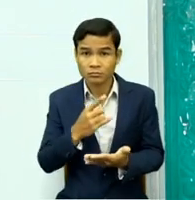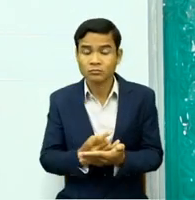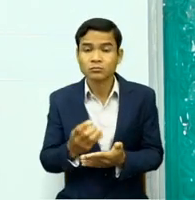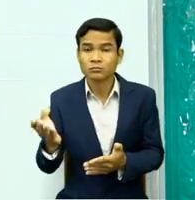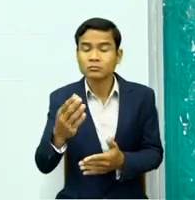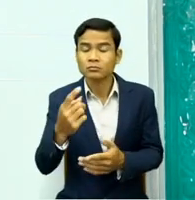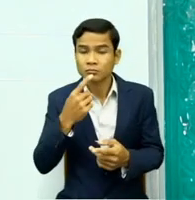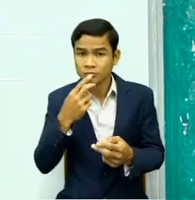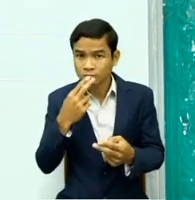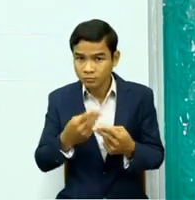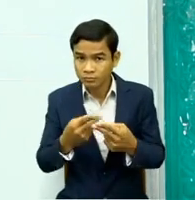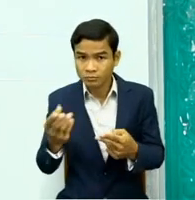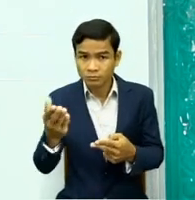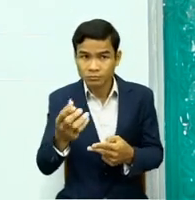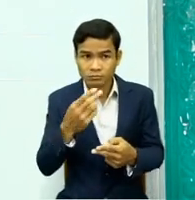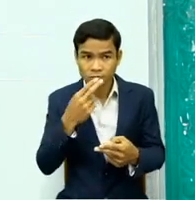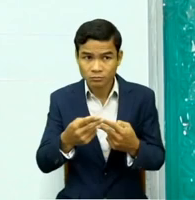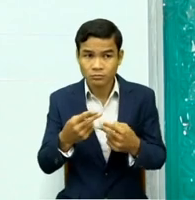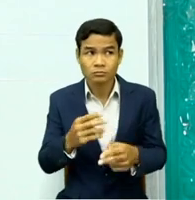ឆ្លើយ មក កណ ឆ្លើយ មក